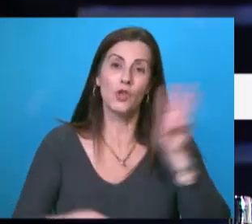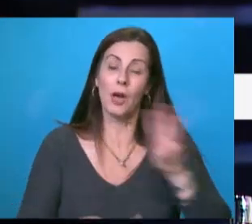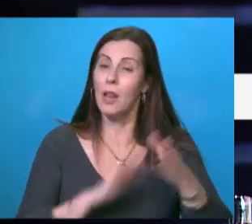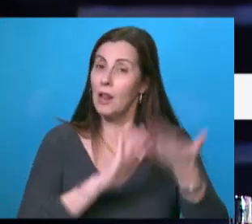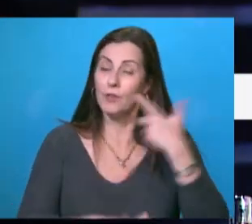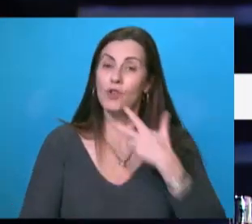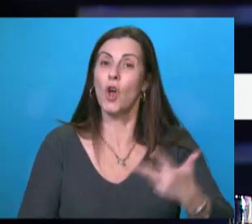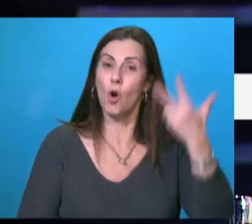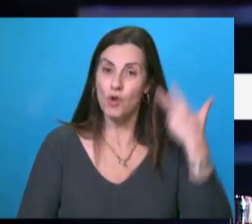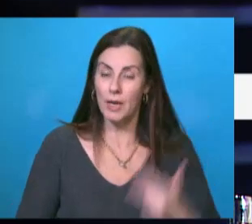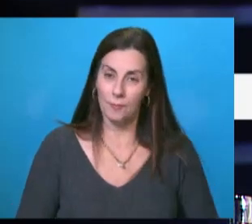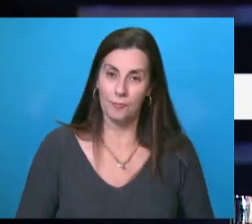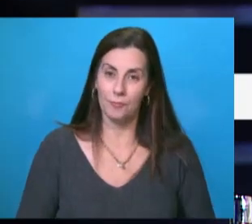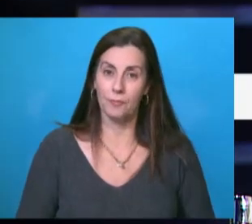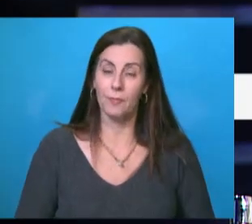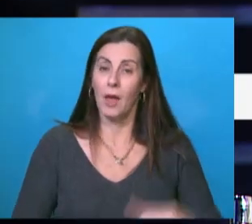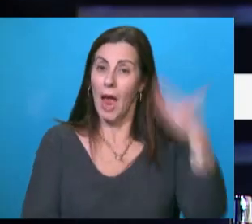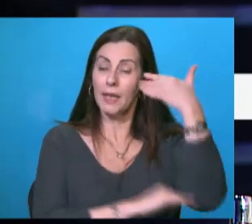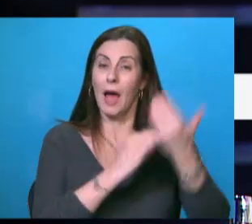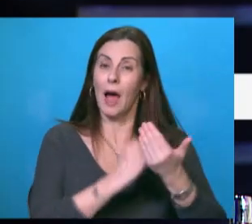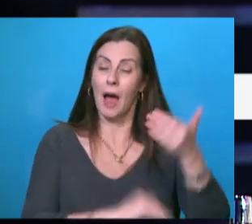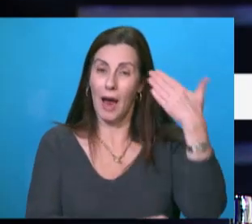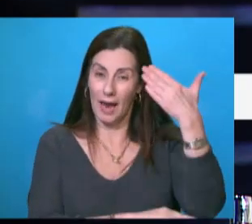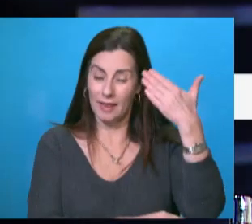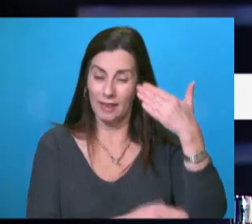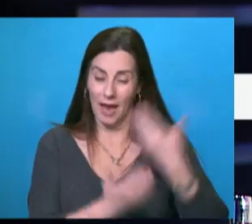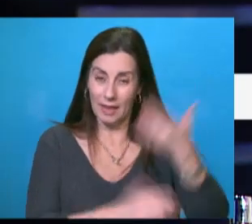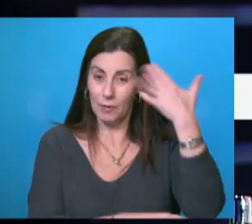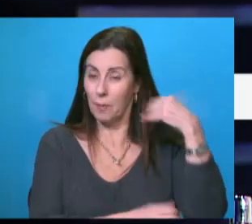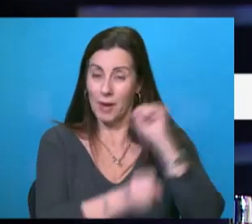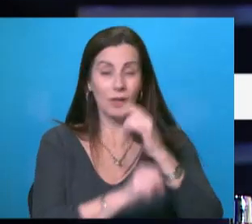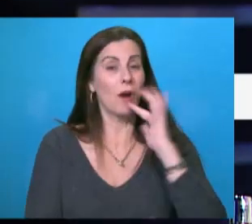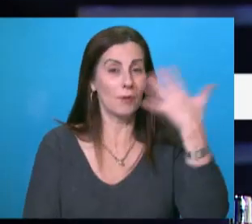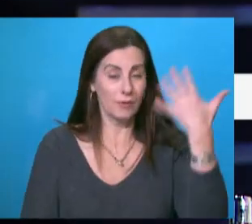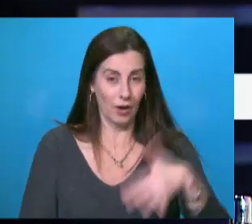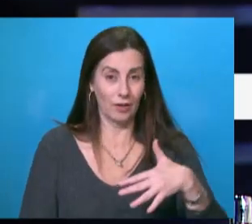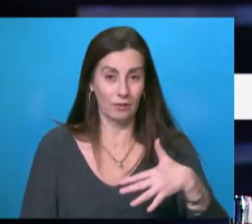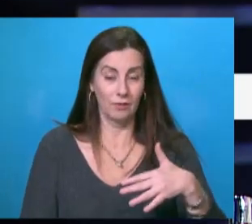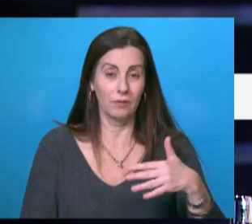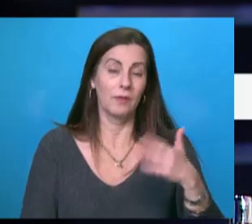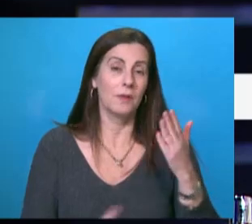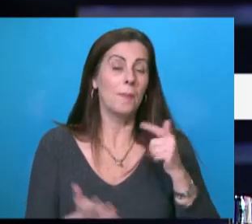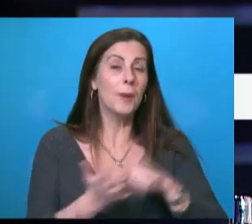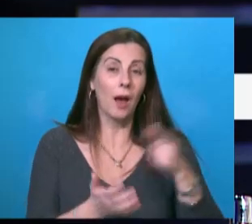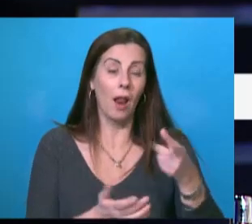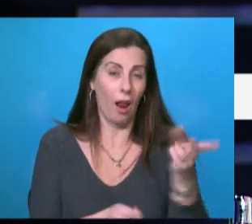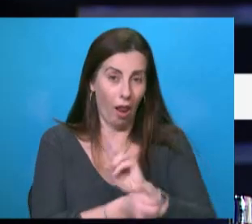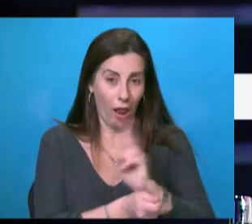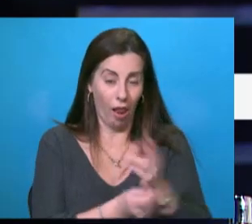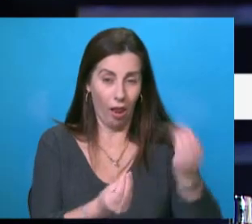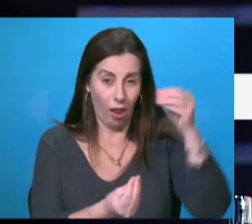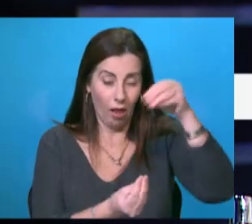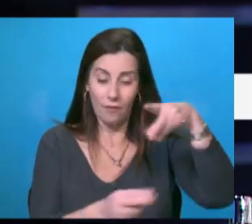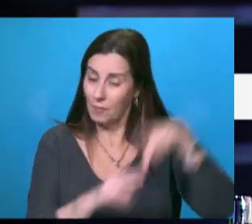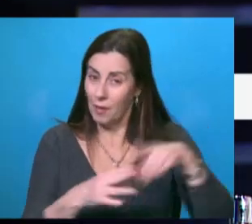שנים. עד המדינה לשעבר חנקשייב, שנשלח למאסר של 5.5 שנים בכלא בגין בידוי ראיות ושיבוש מהלכי